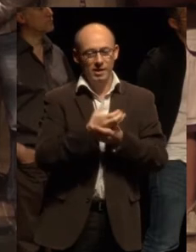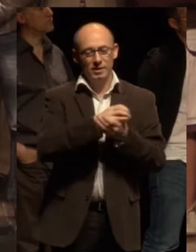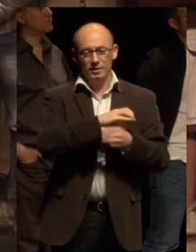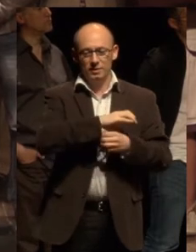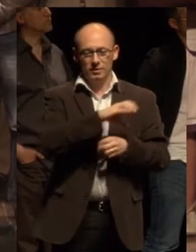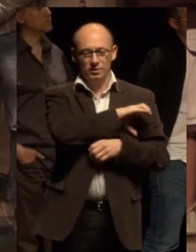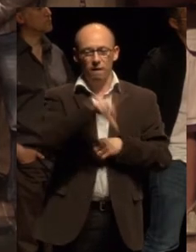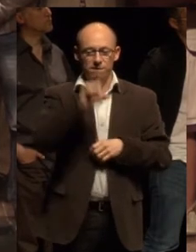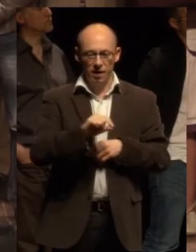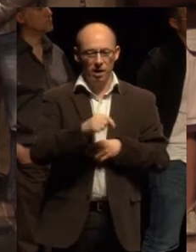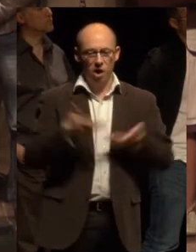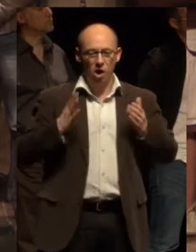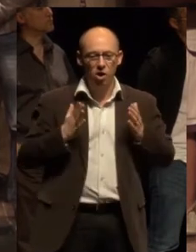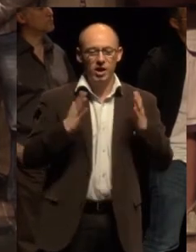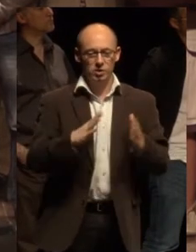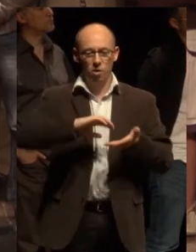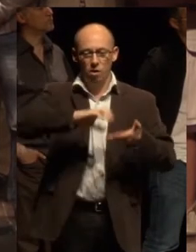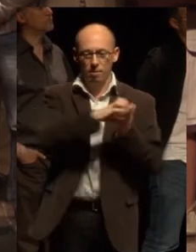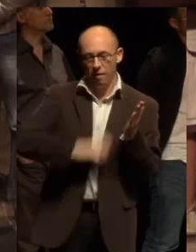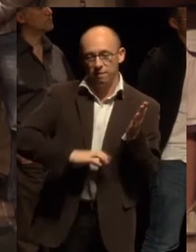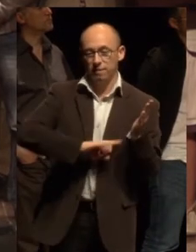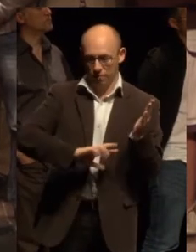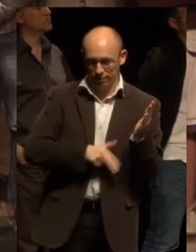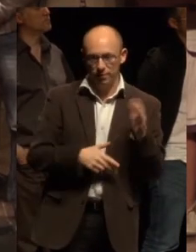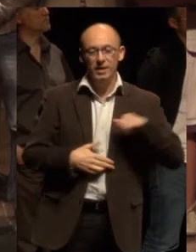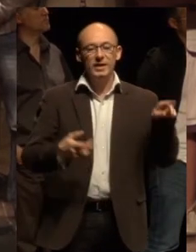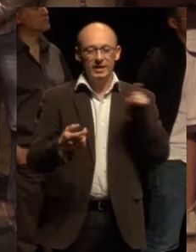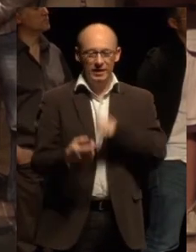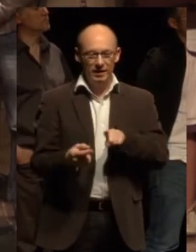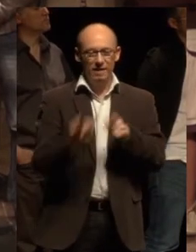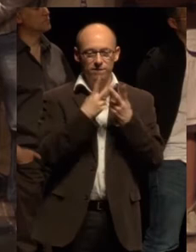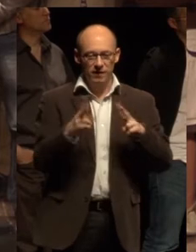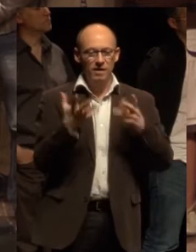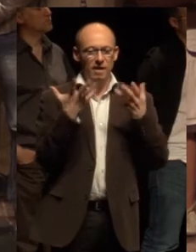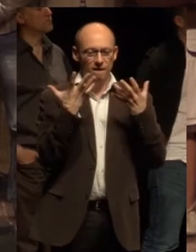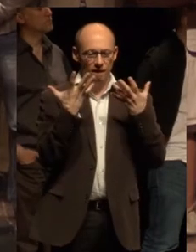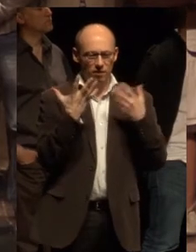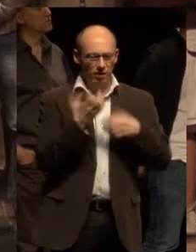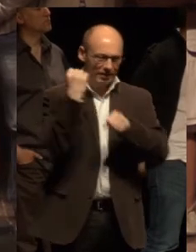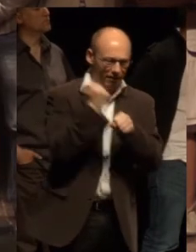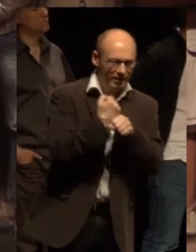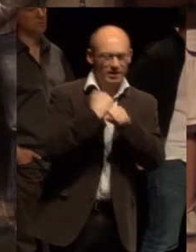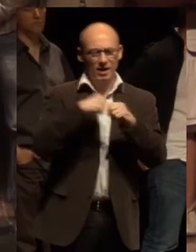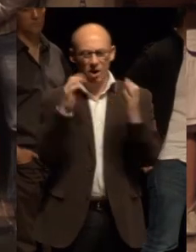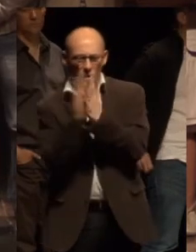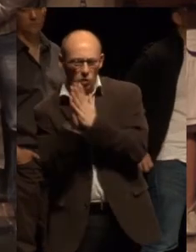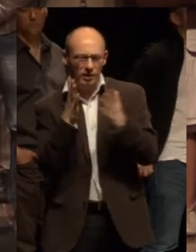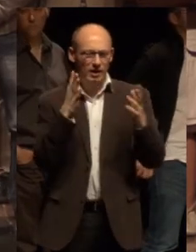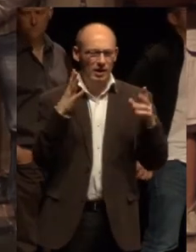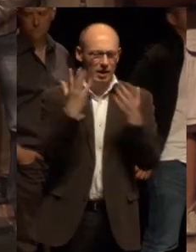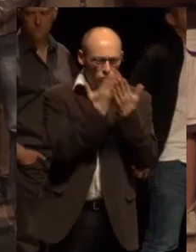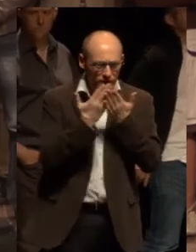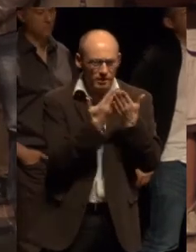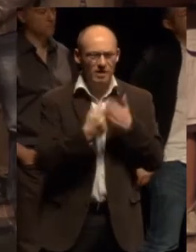pas un blanc-seing pour toutes nos actions. Ils ont choisi la ville dans laquelle ils veulent vivre, travailler, se rencontrer,